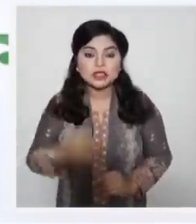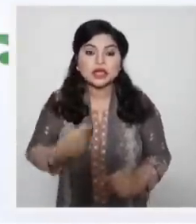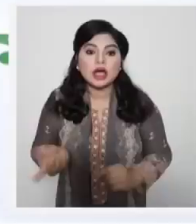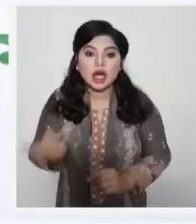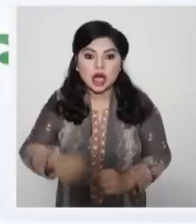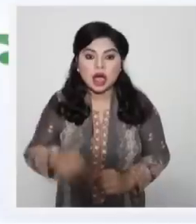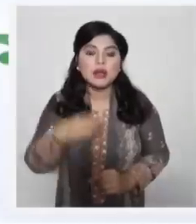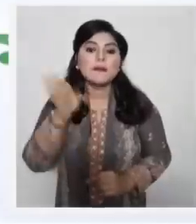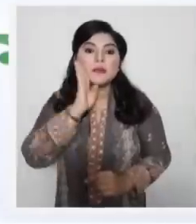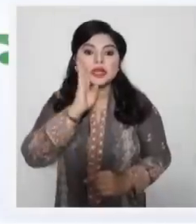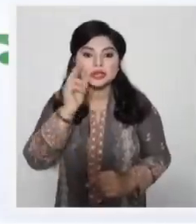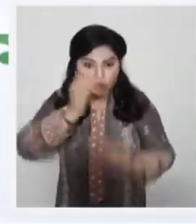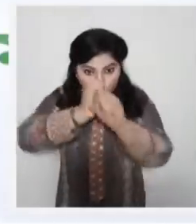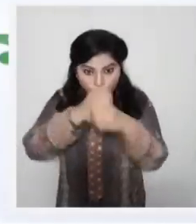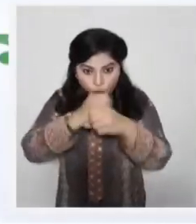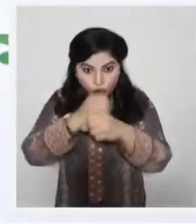29 জ্যৈষ্ঠ 1427।